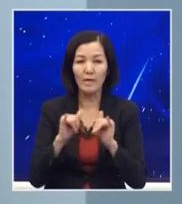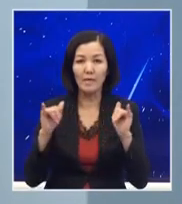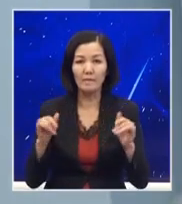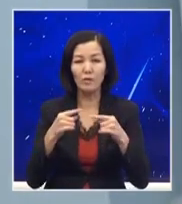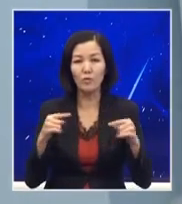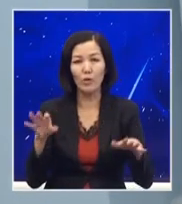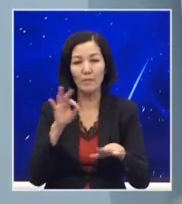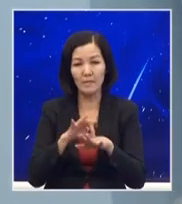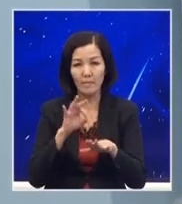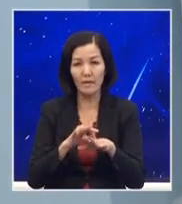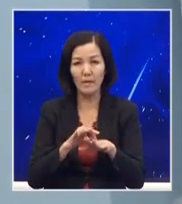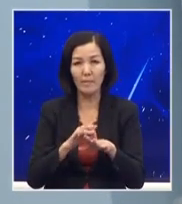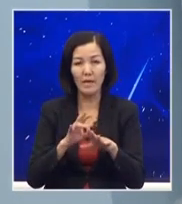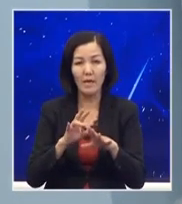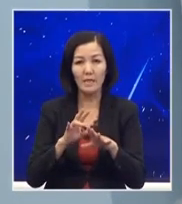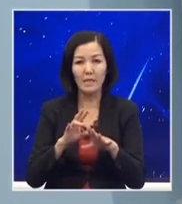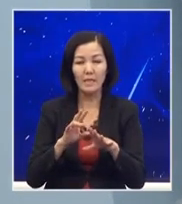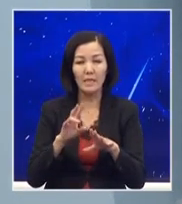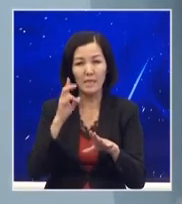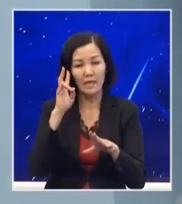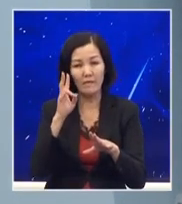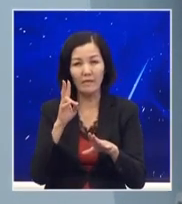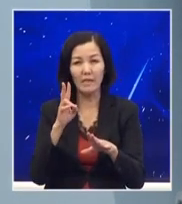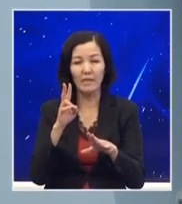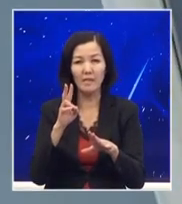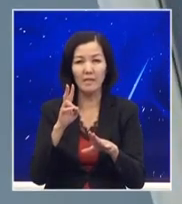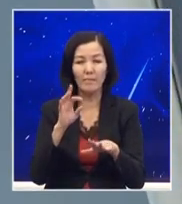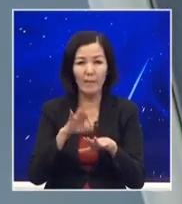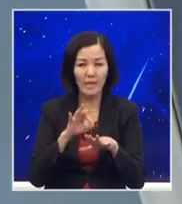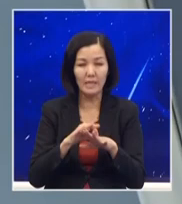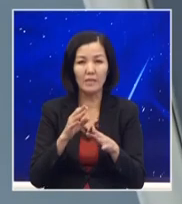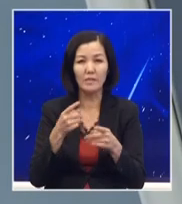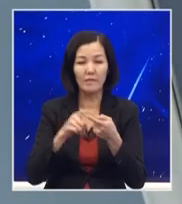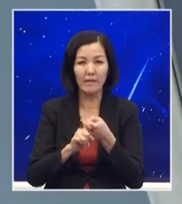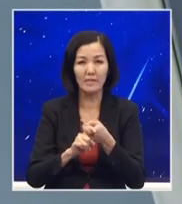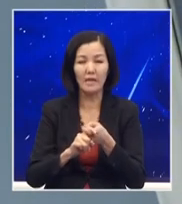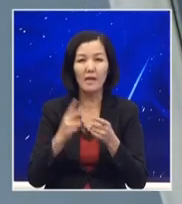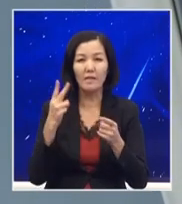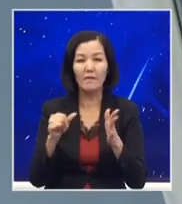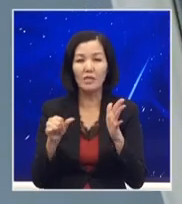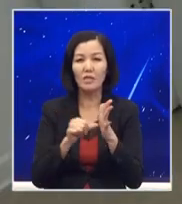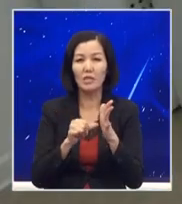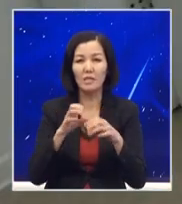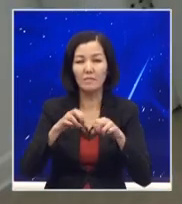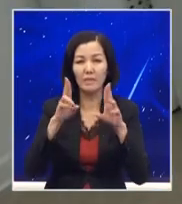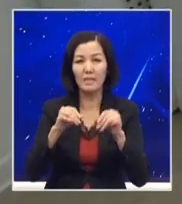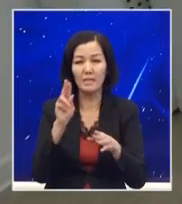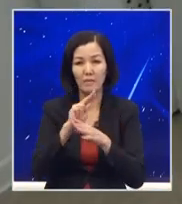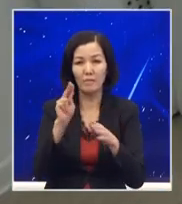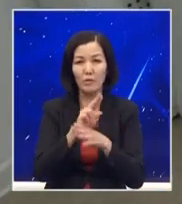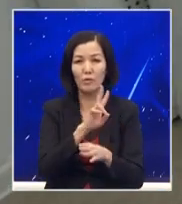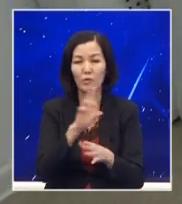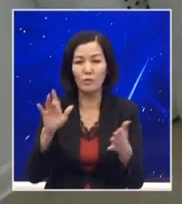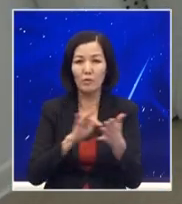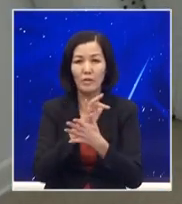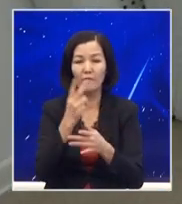другими заболеваниями нервной системы. Помощь будут оказывать 29 специалистов, которые прошли обучение в центральных клиниках в Нур-Султане по